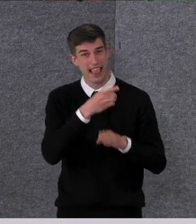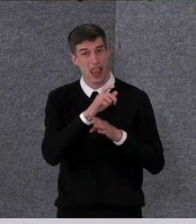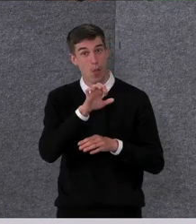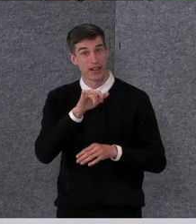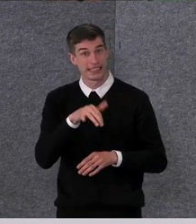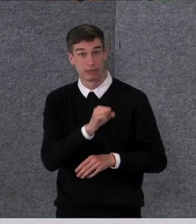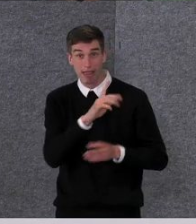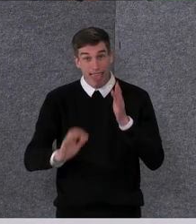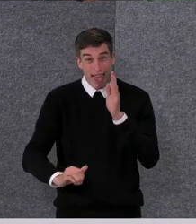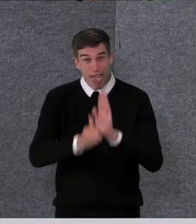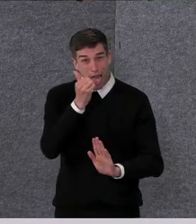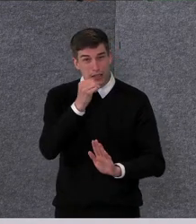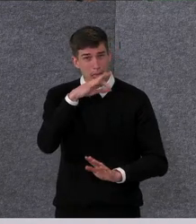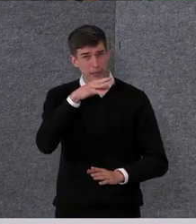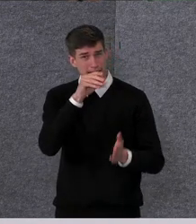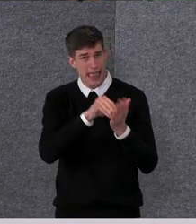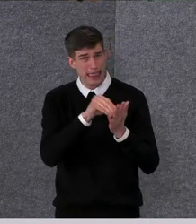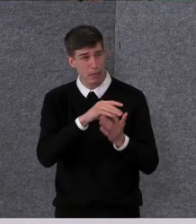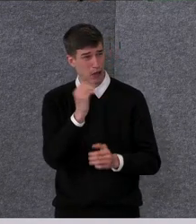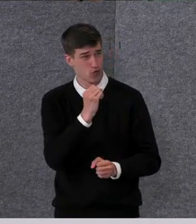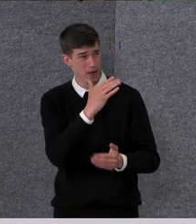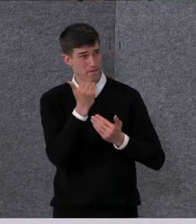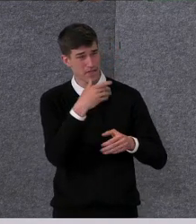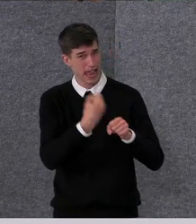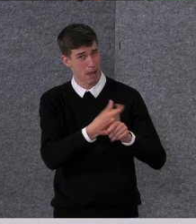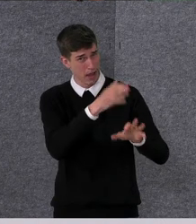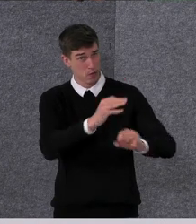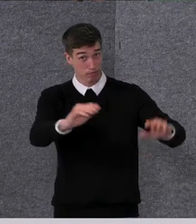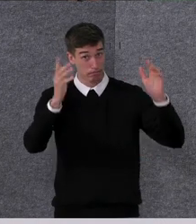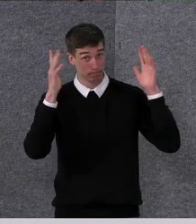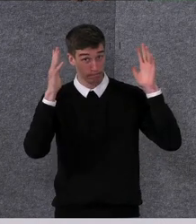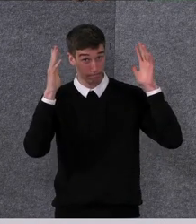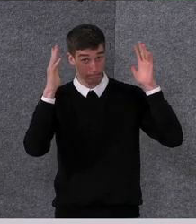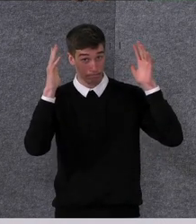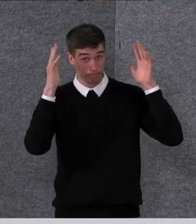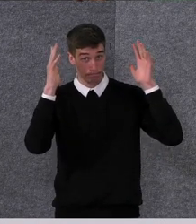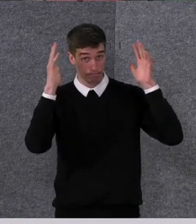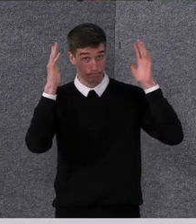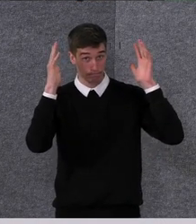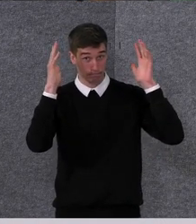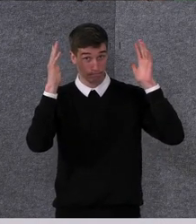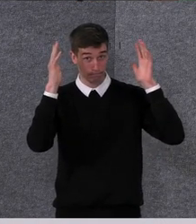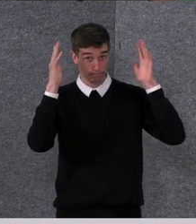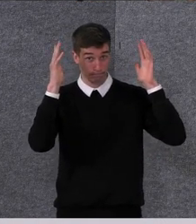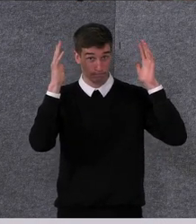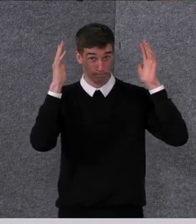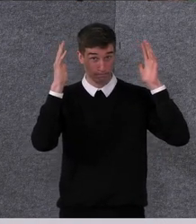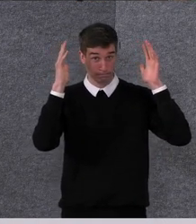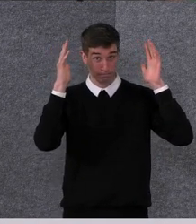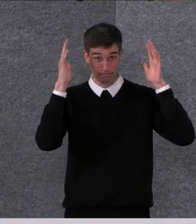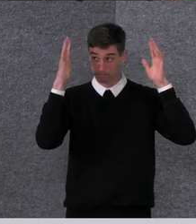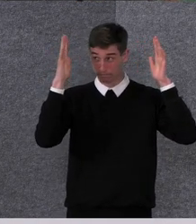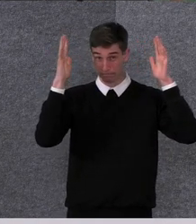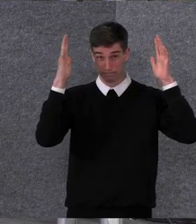das erste Mal im Präsidium war und wie ich finde wirklich einen knaller Job gemacht hat. Natürlich bei